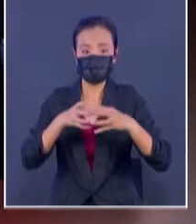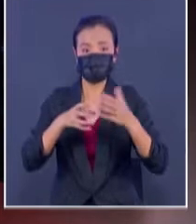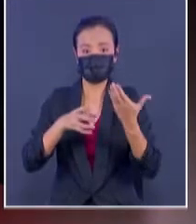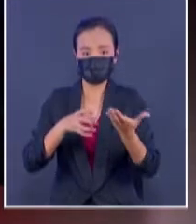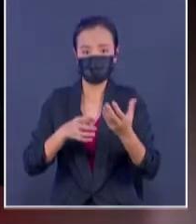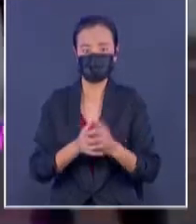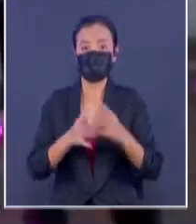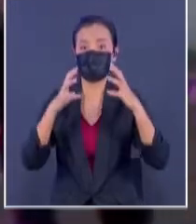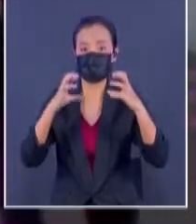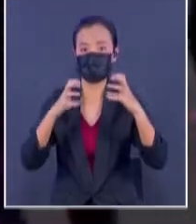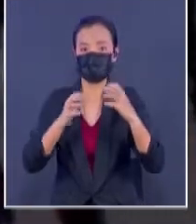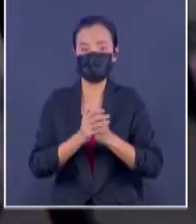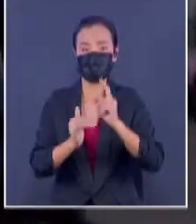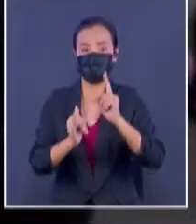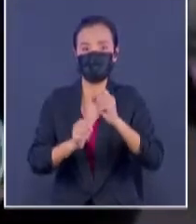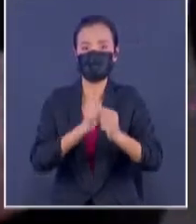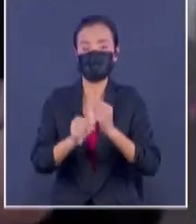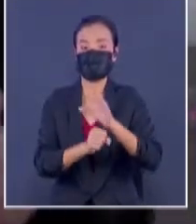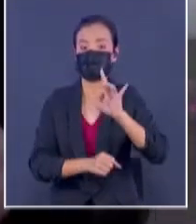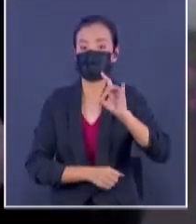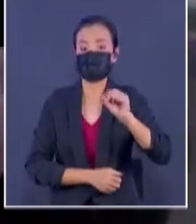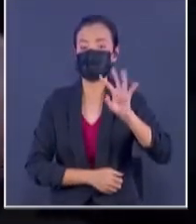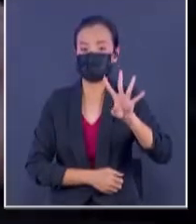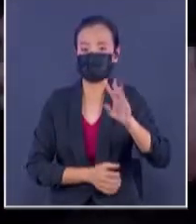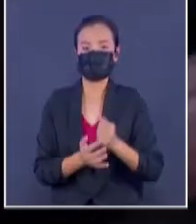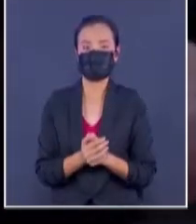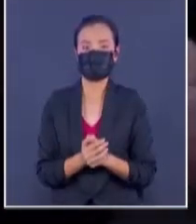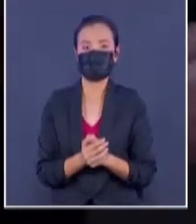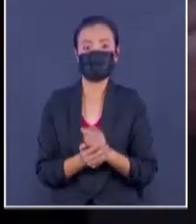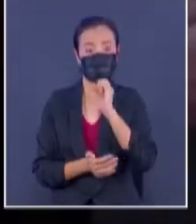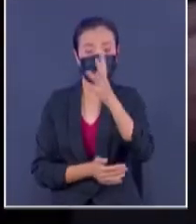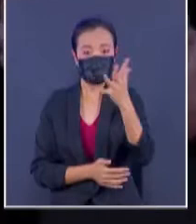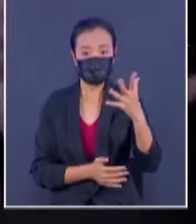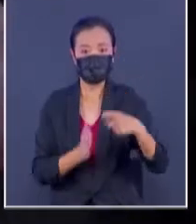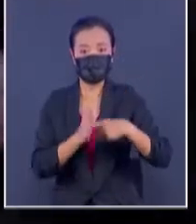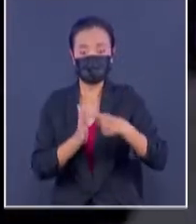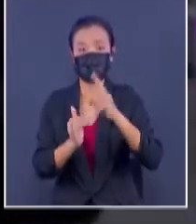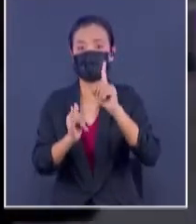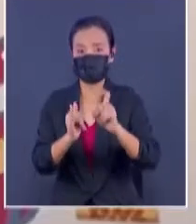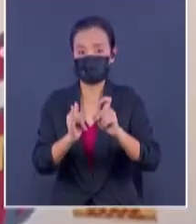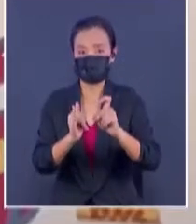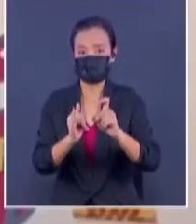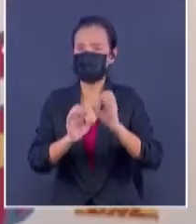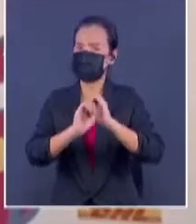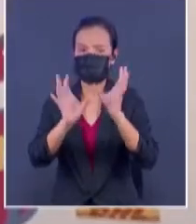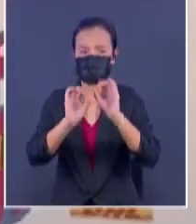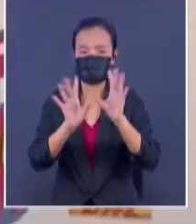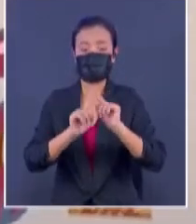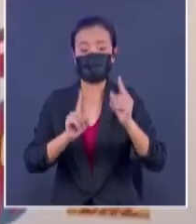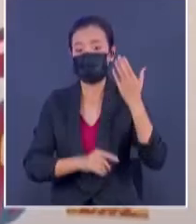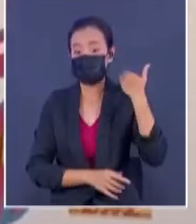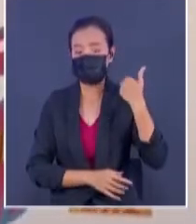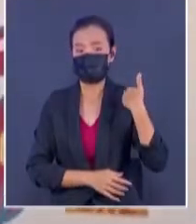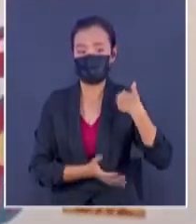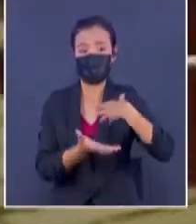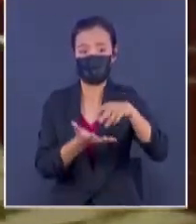Rolling Stones ได้เสียชีวิตลงแล้วในวัย80ปีซึ่งไม่ได้มีการระบุถึงสาเหตุการเสียชีวิตที่แน่ชัดนะคะแต่ว่าก่อนหน้านี้ก็